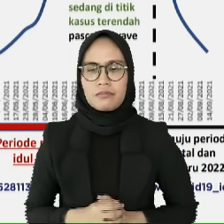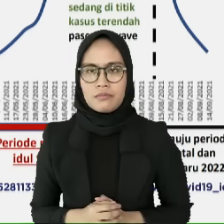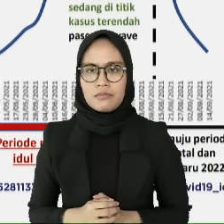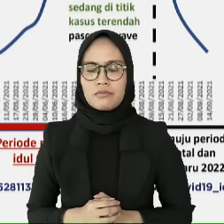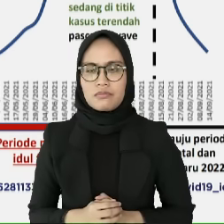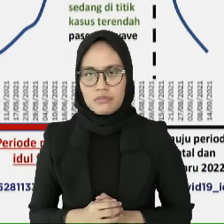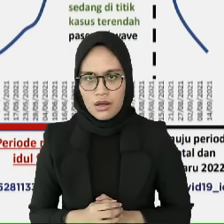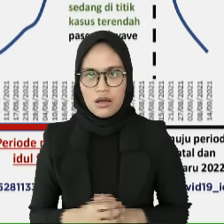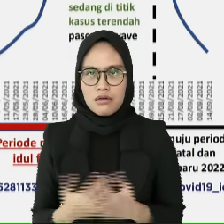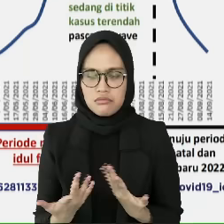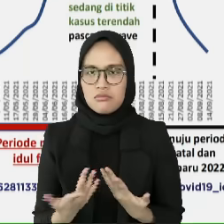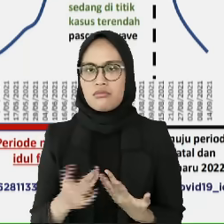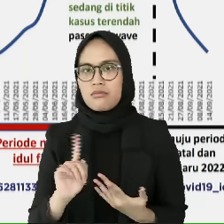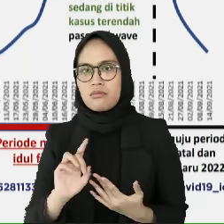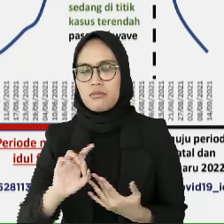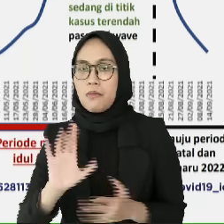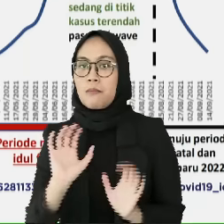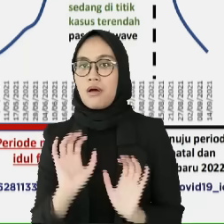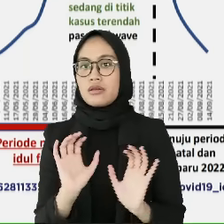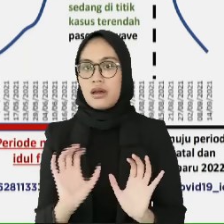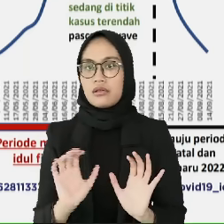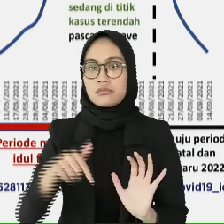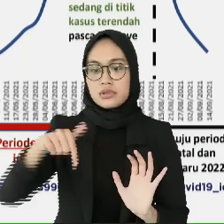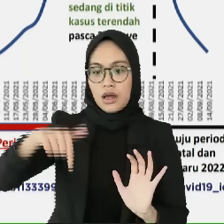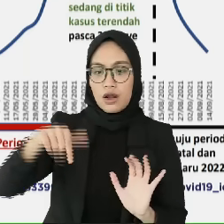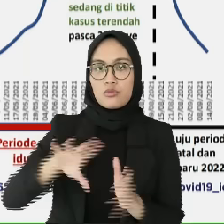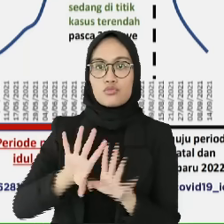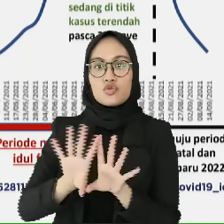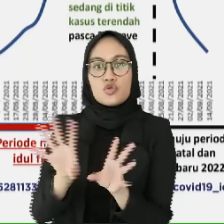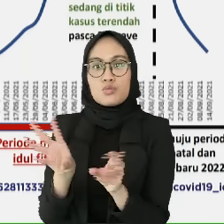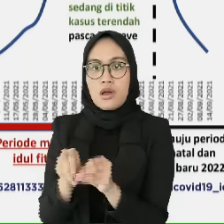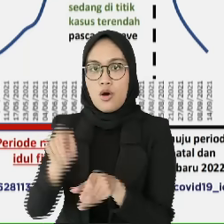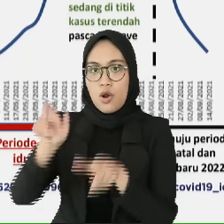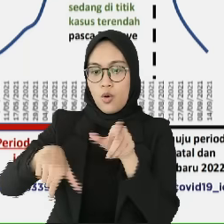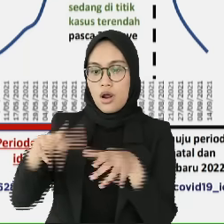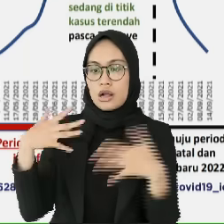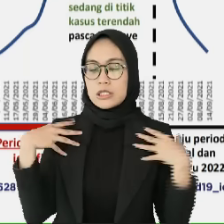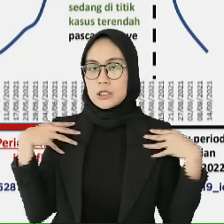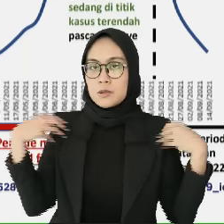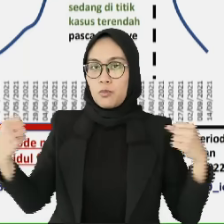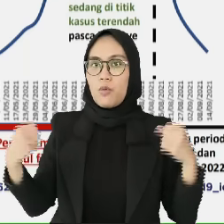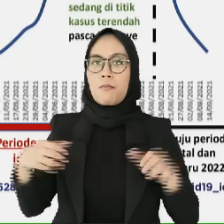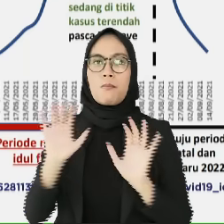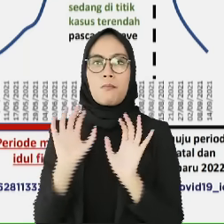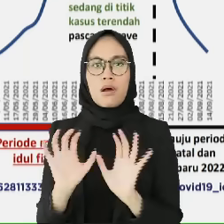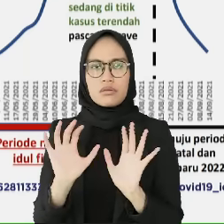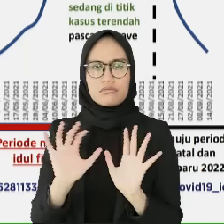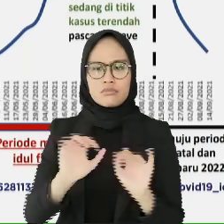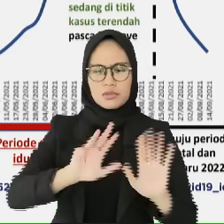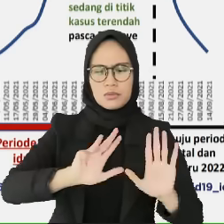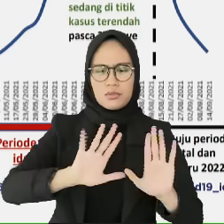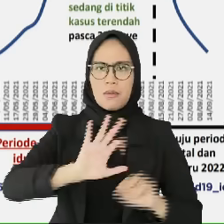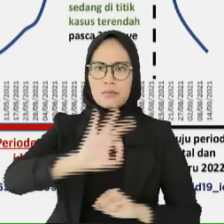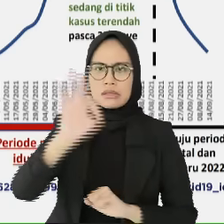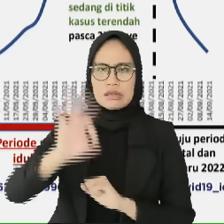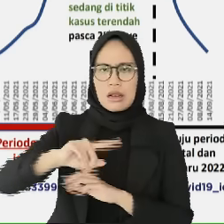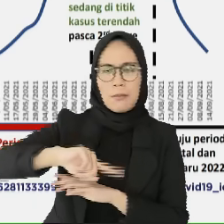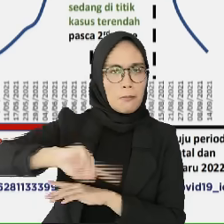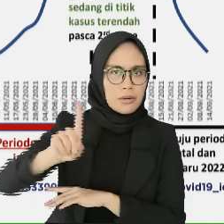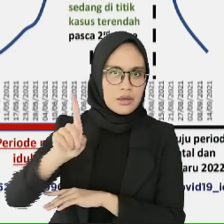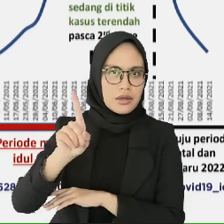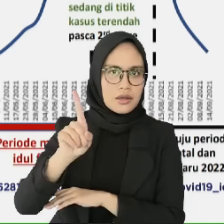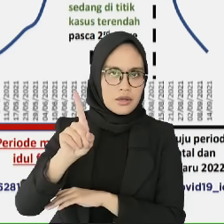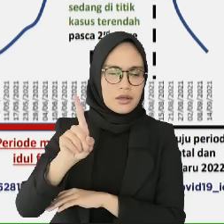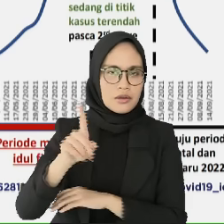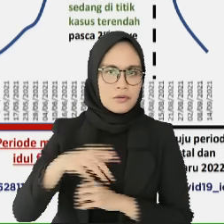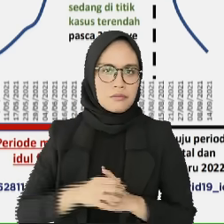persen kesembuhan. Hingga saat ini, kesembuhan telah mencapai lebih dari 95% dan kesembuhan